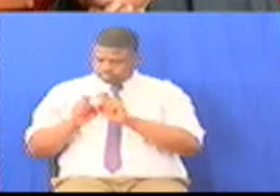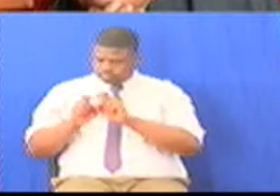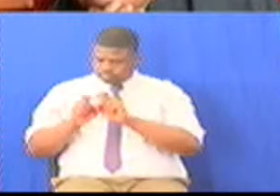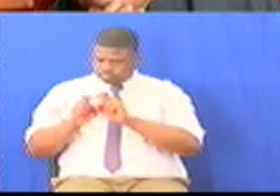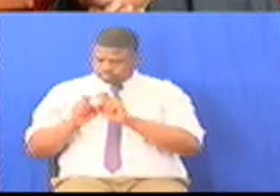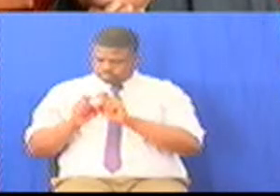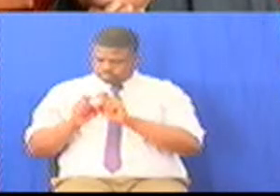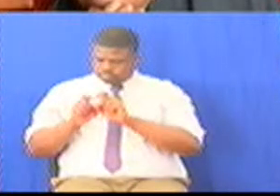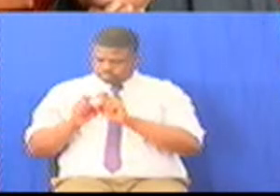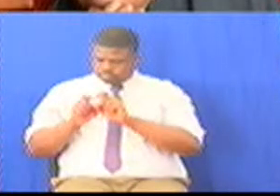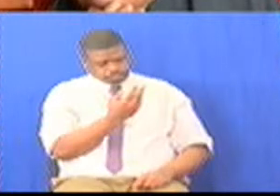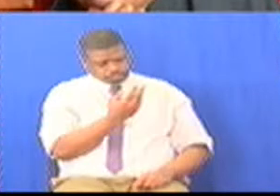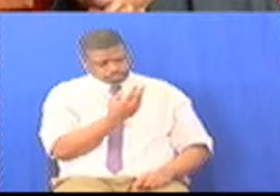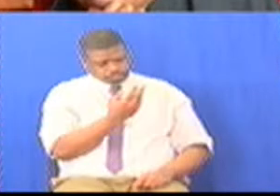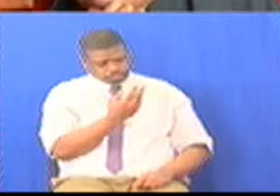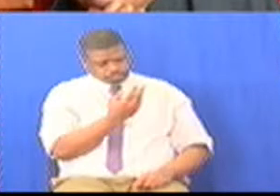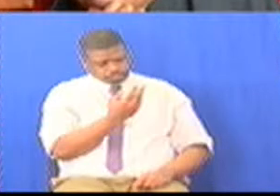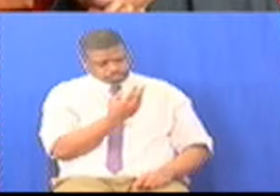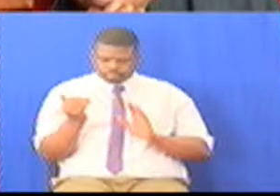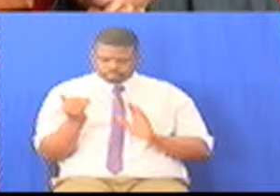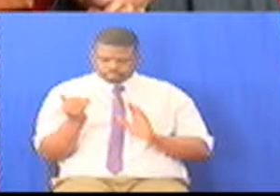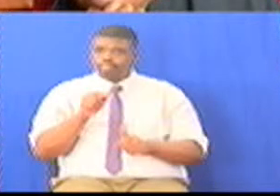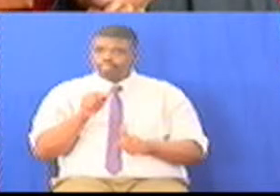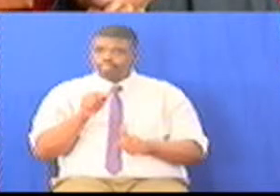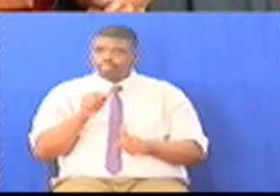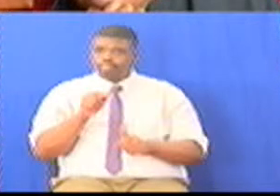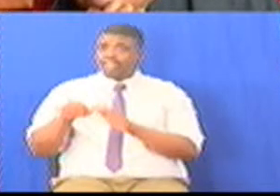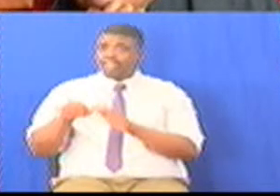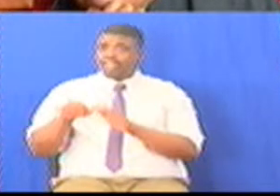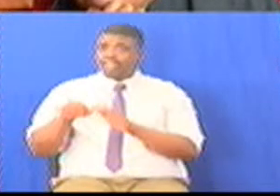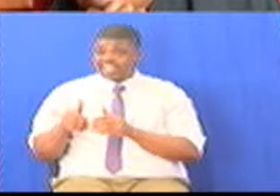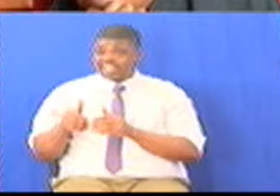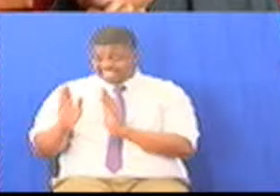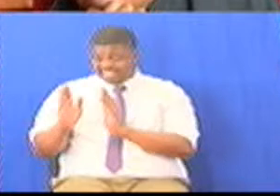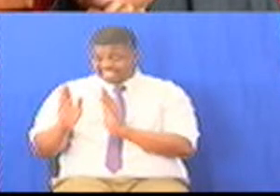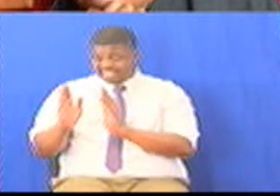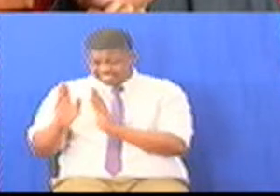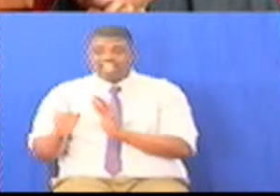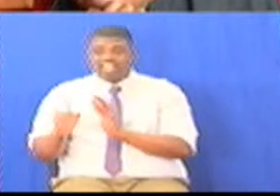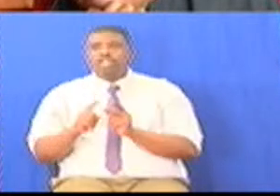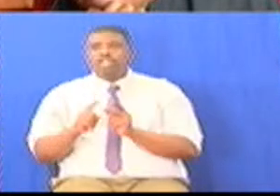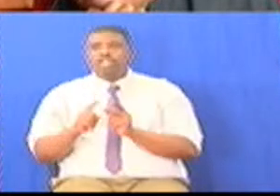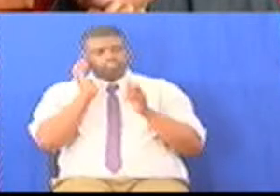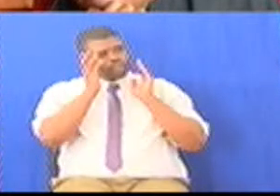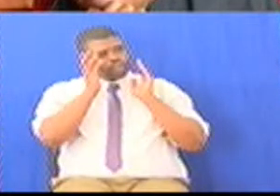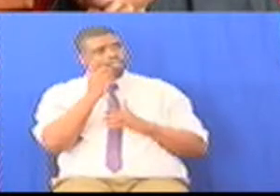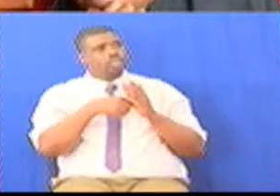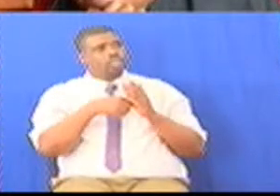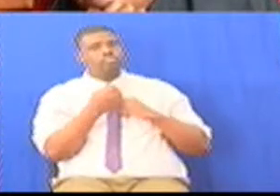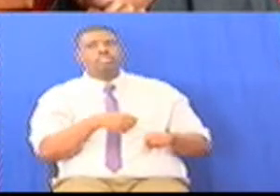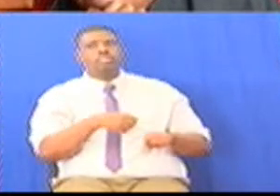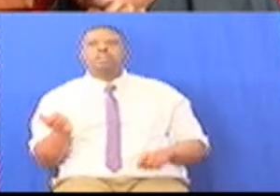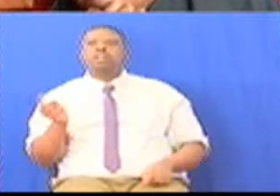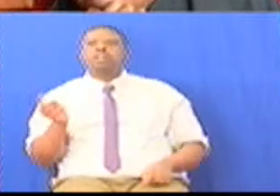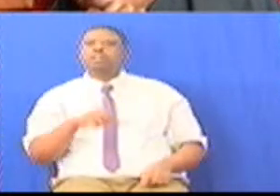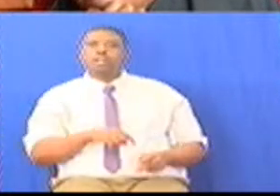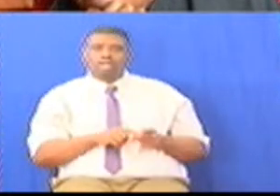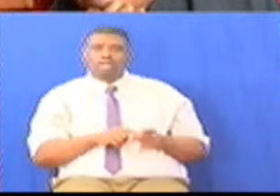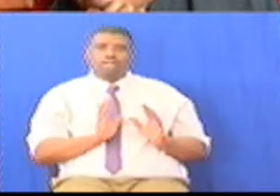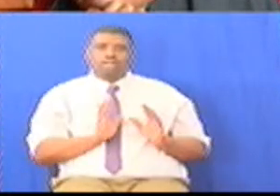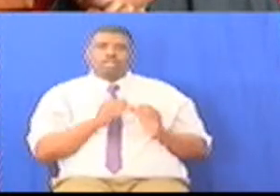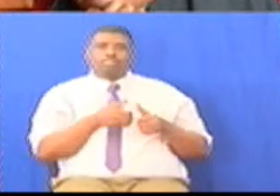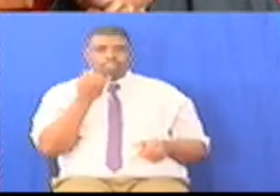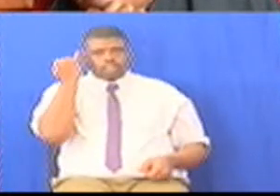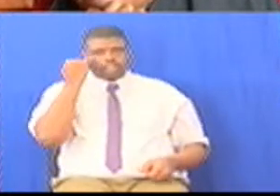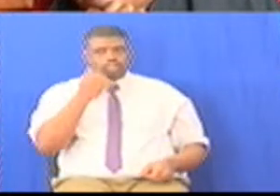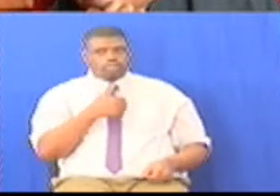52(2) cha sheria hiyo, kwa sababu kiacho jinsi kilivyo kinaleta mkanganyiko katika utekelezaji wake. Aidha, kamati imeshauri